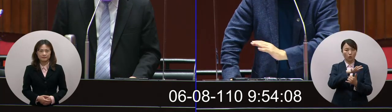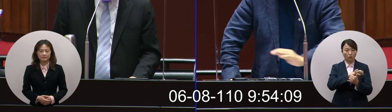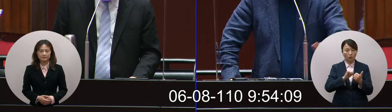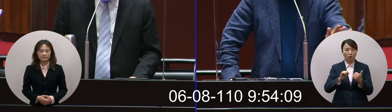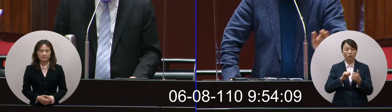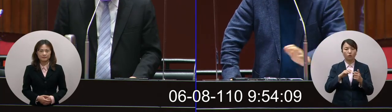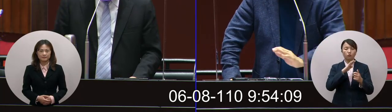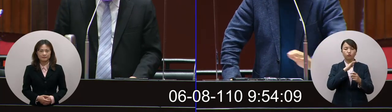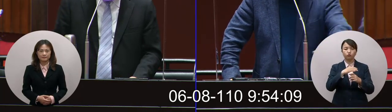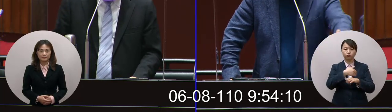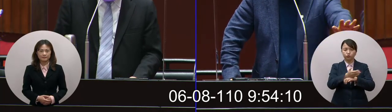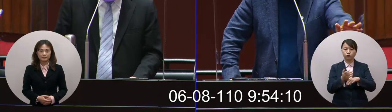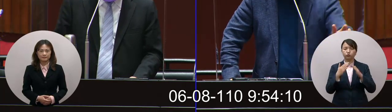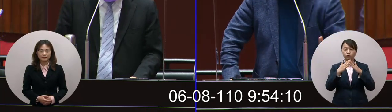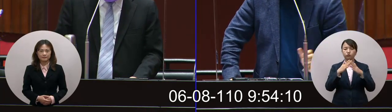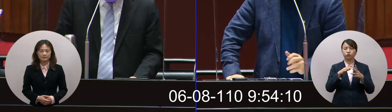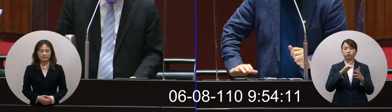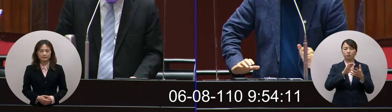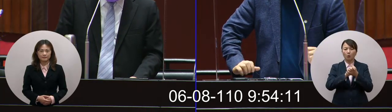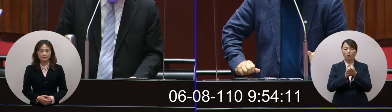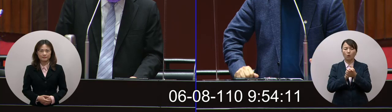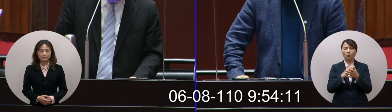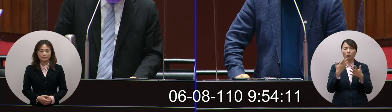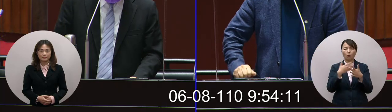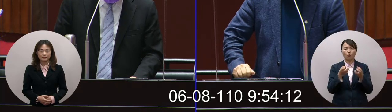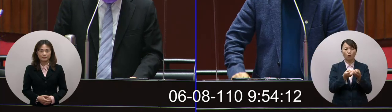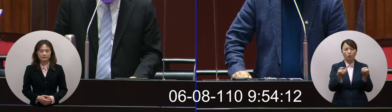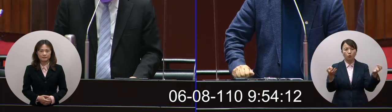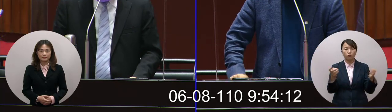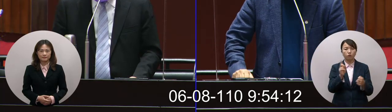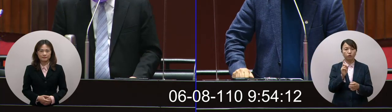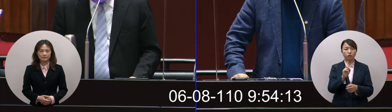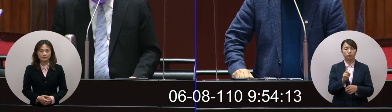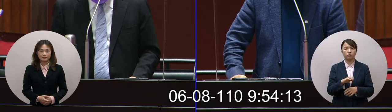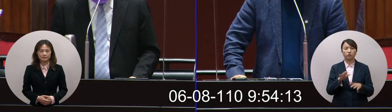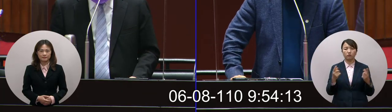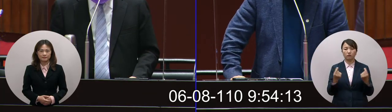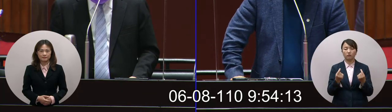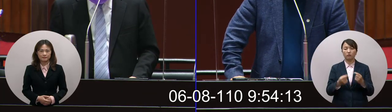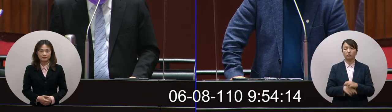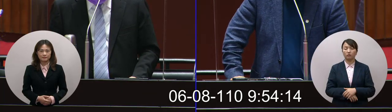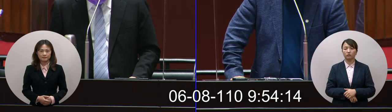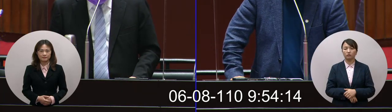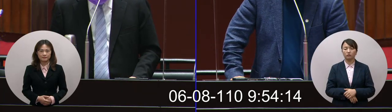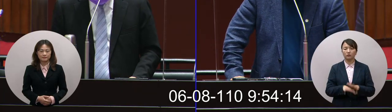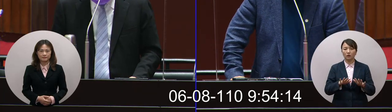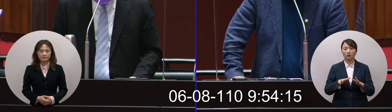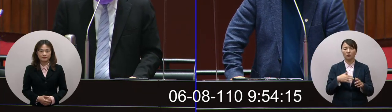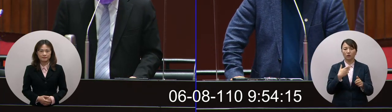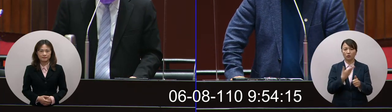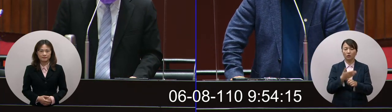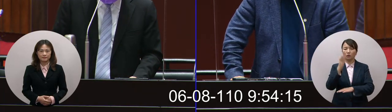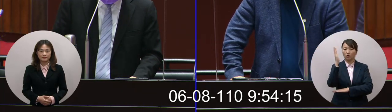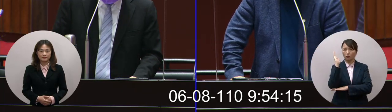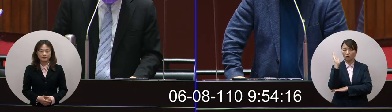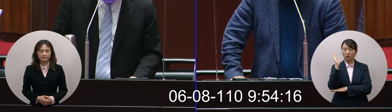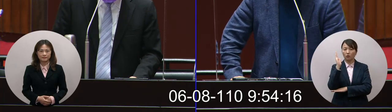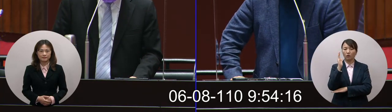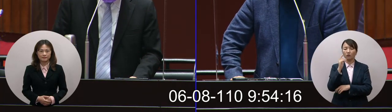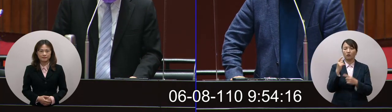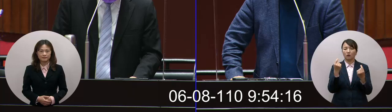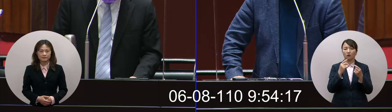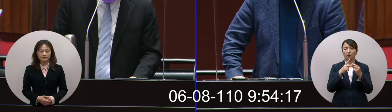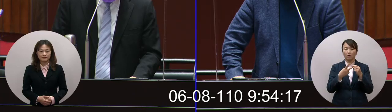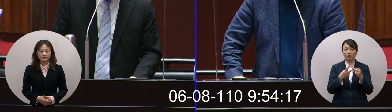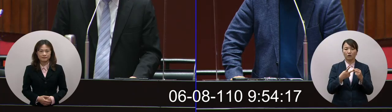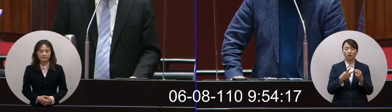各县市的好朋友，按了一里传一里传，看到这一些政府跟啊各